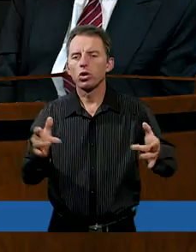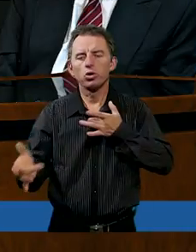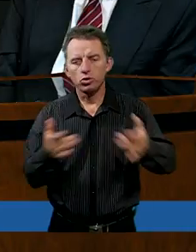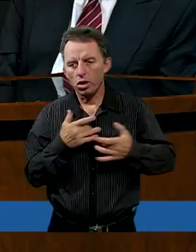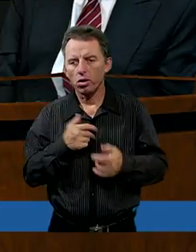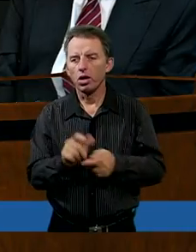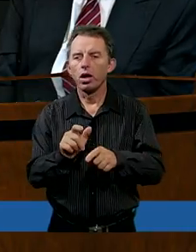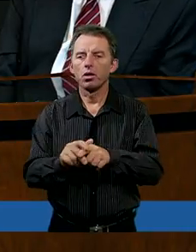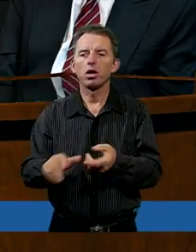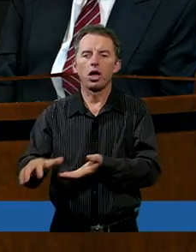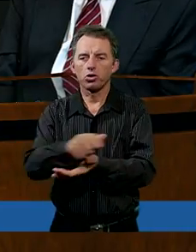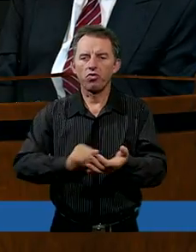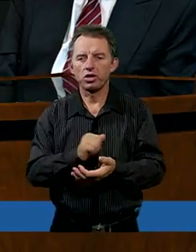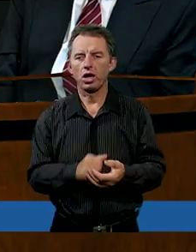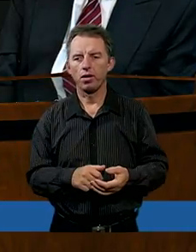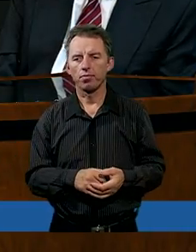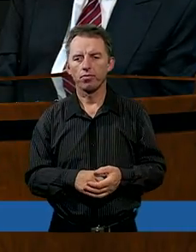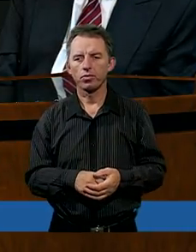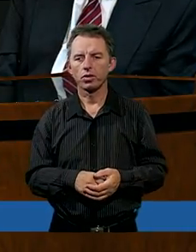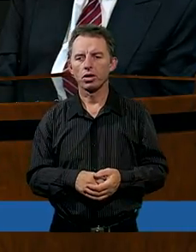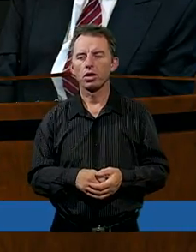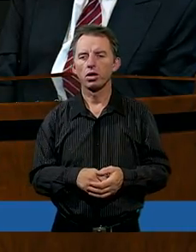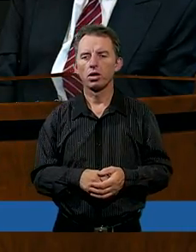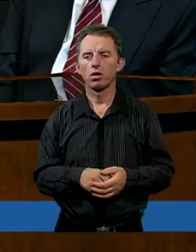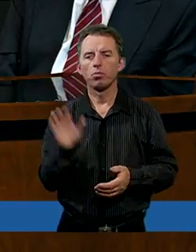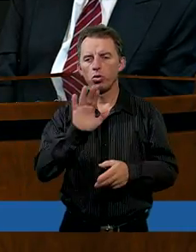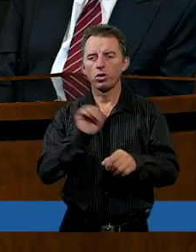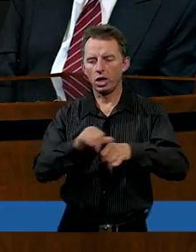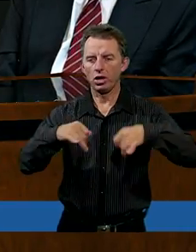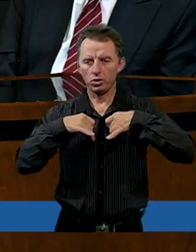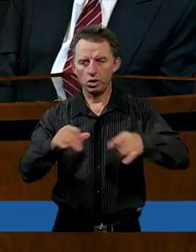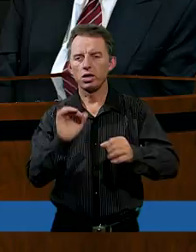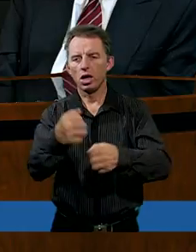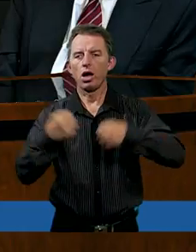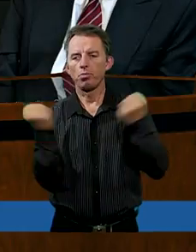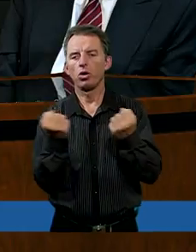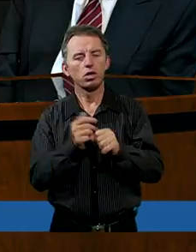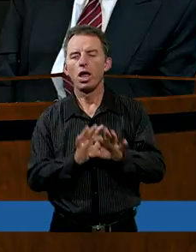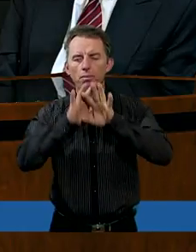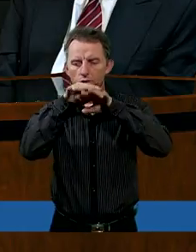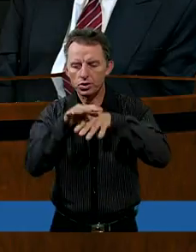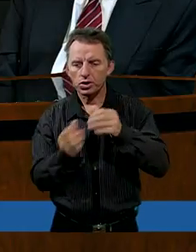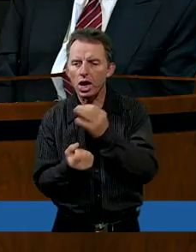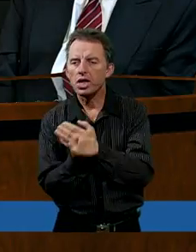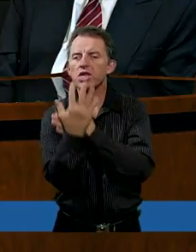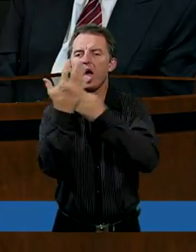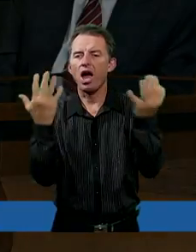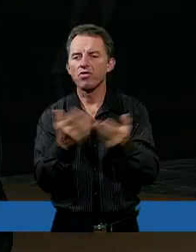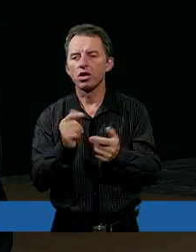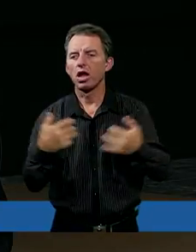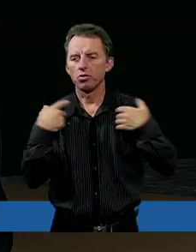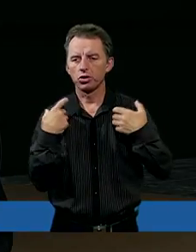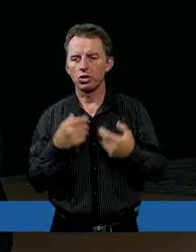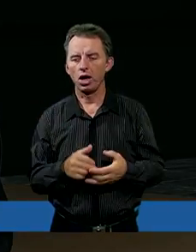cierpienie powszechne na świecie? Bóg jest silny, ale jego moc nie przejawia się w metodach